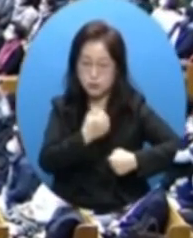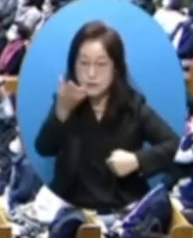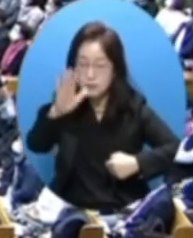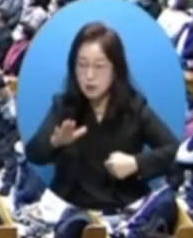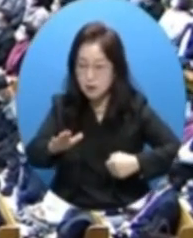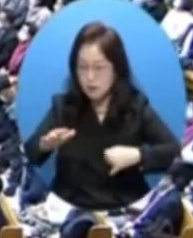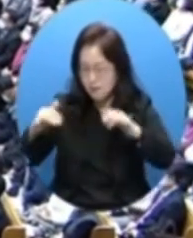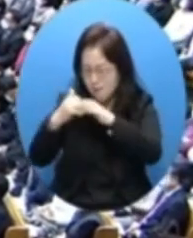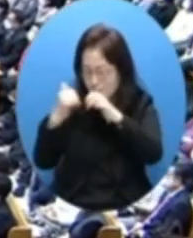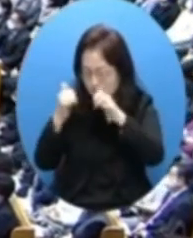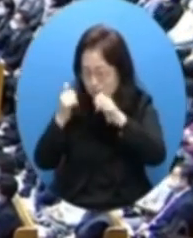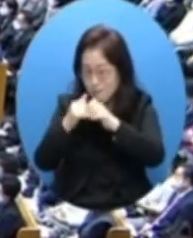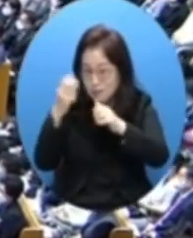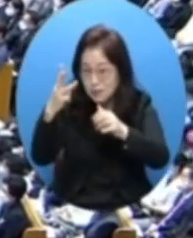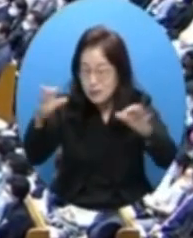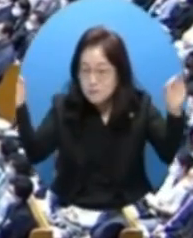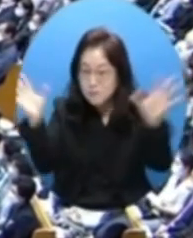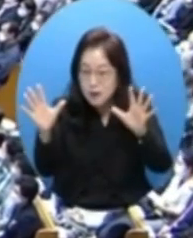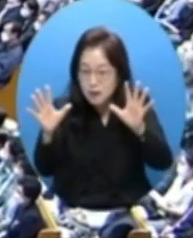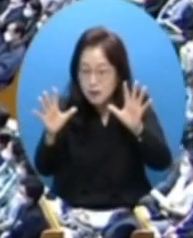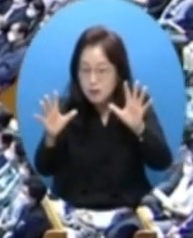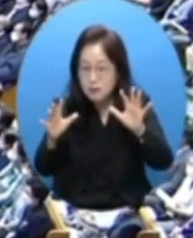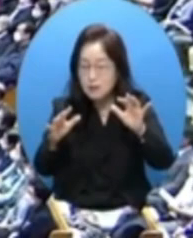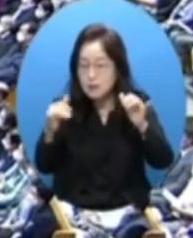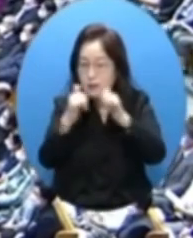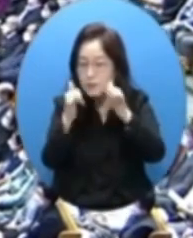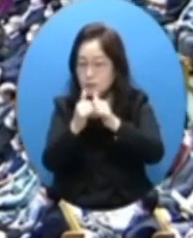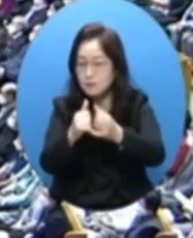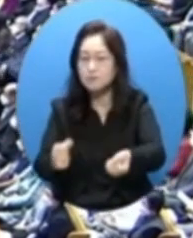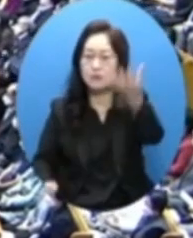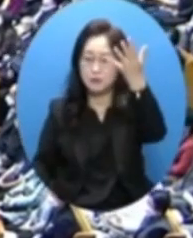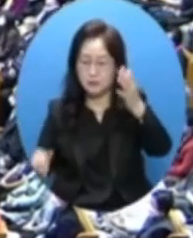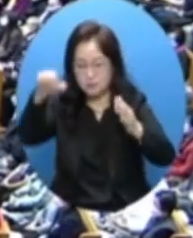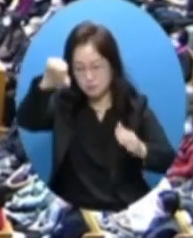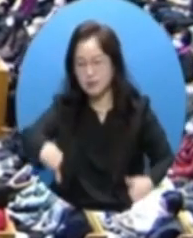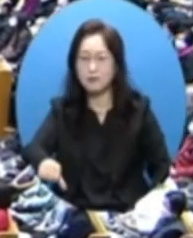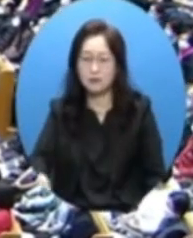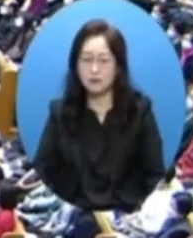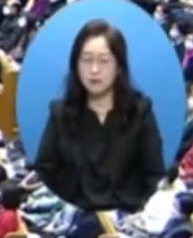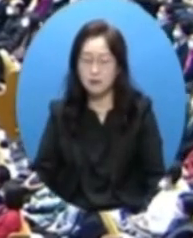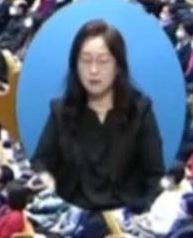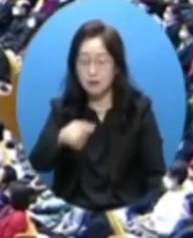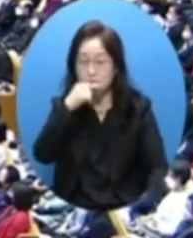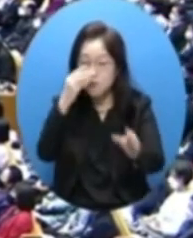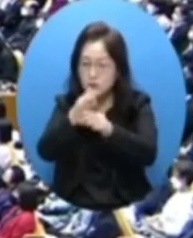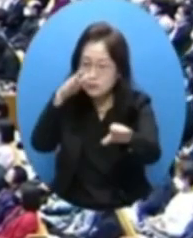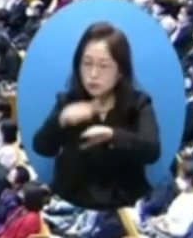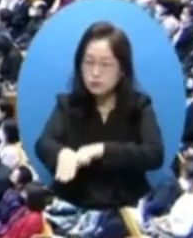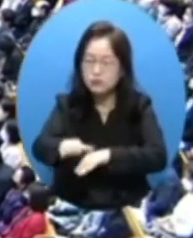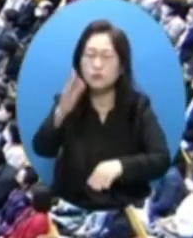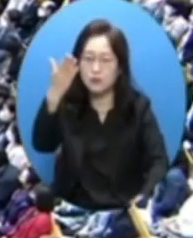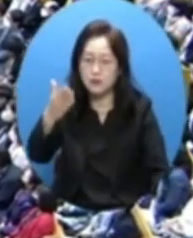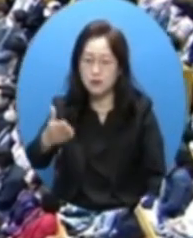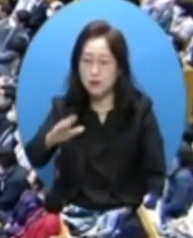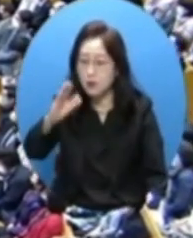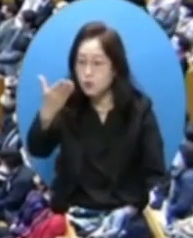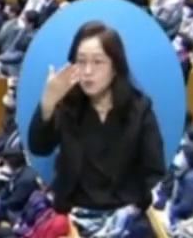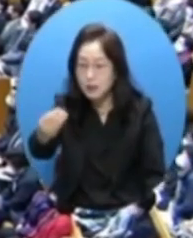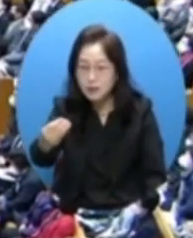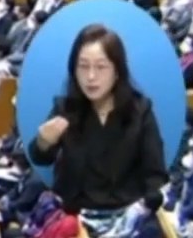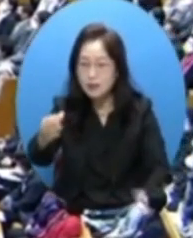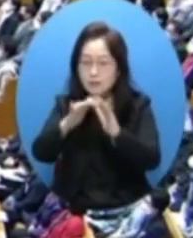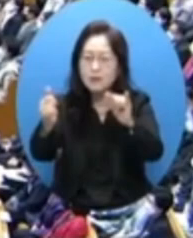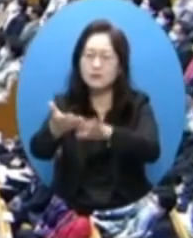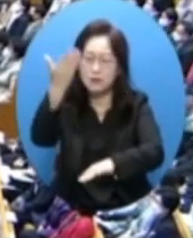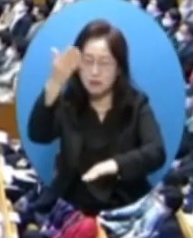완전히 저들이 전쟁에 패에서 공산화되고 말았던 것입니다 공산화되고 난 다음 900만 명이 넘은 사람들이이